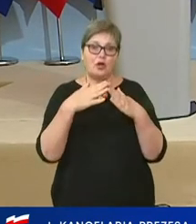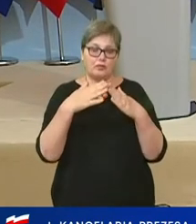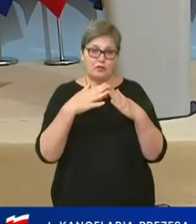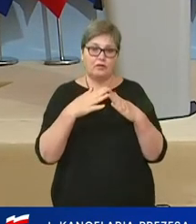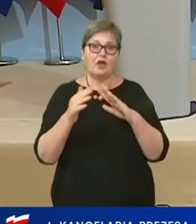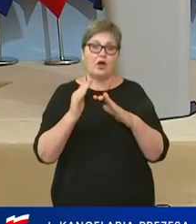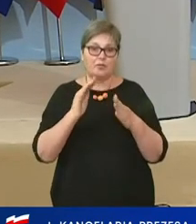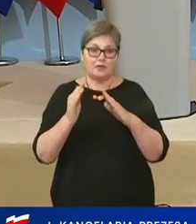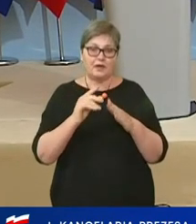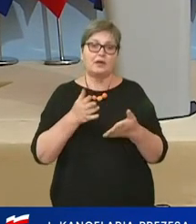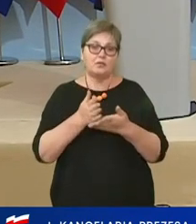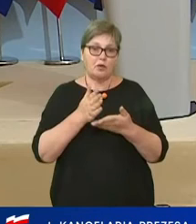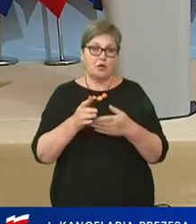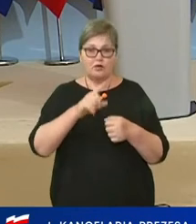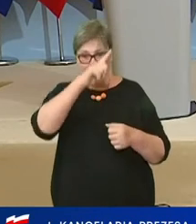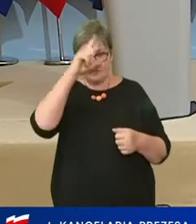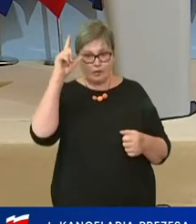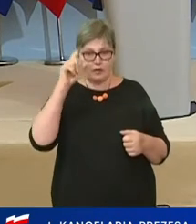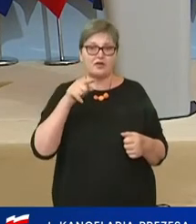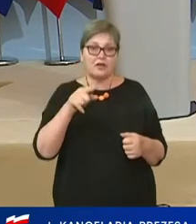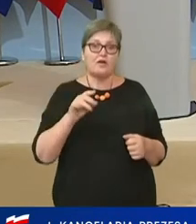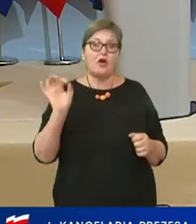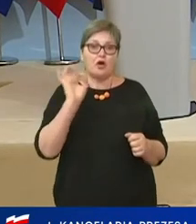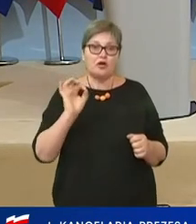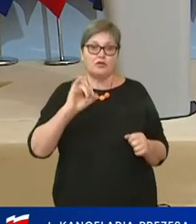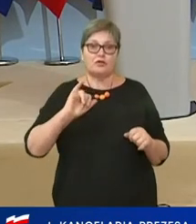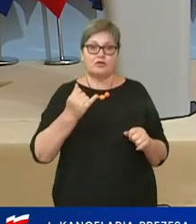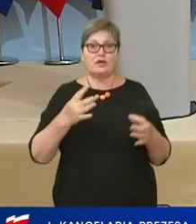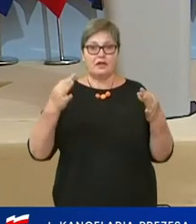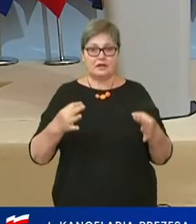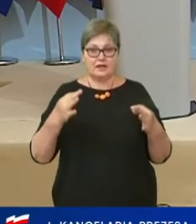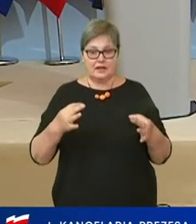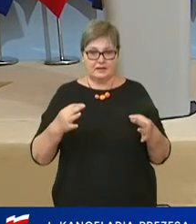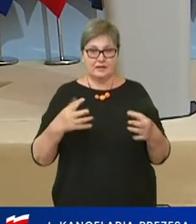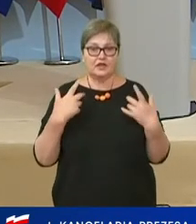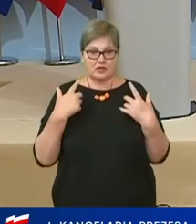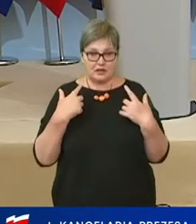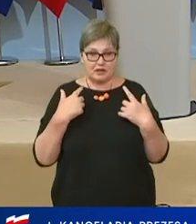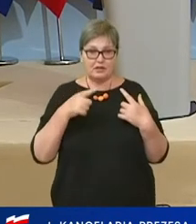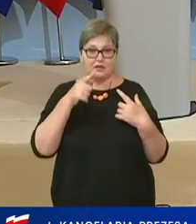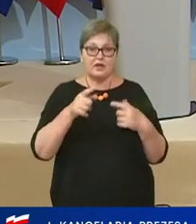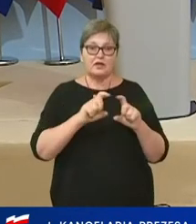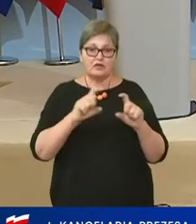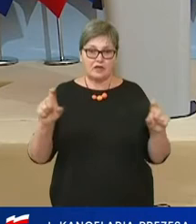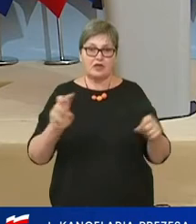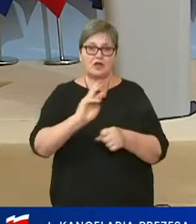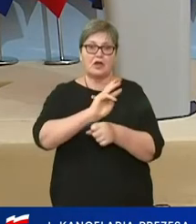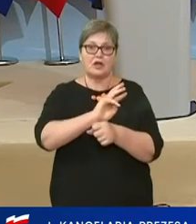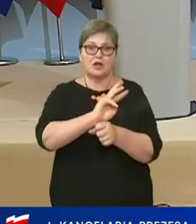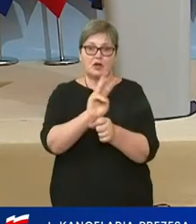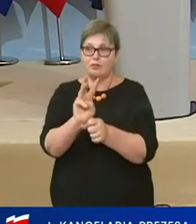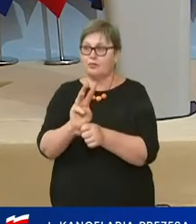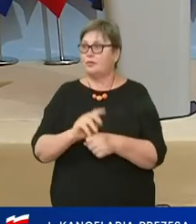społecznej w okolicznościach, w jakich wszyscy funkcjonujemy, czyli w pandemii koronawirusa. Bardzo proszę panią minister